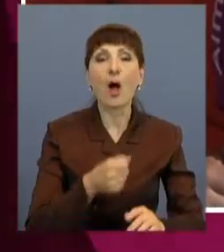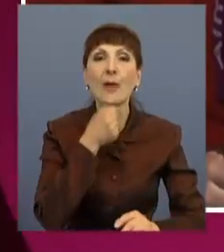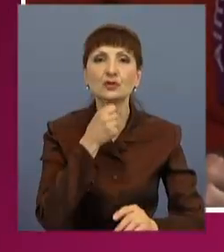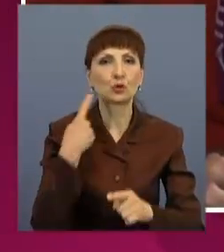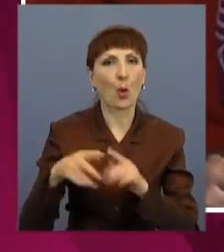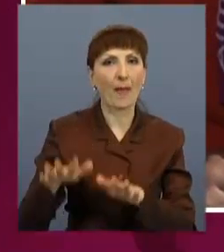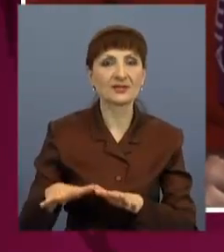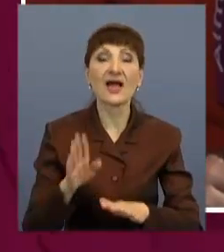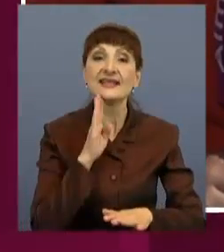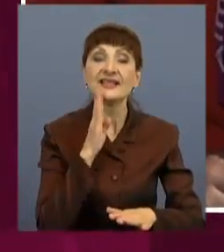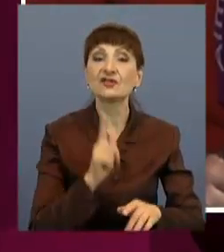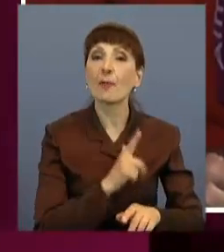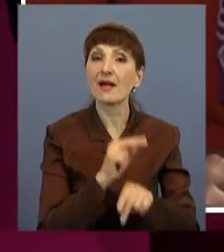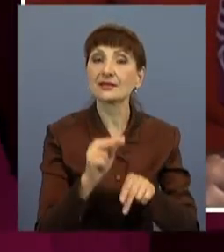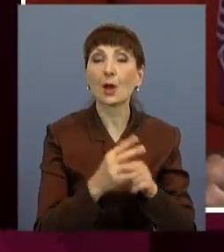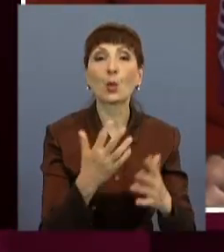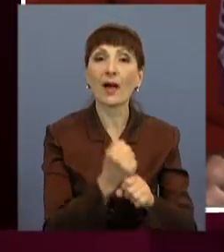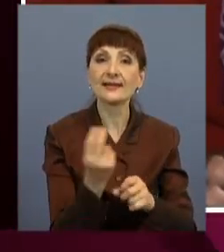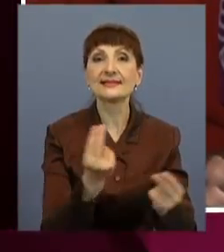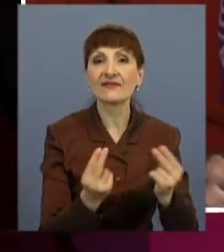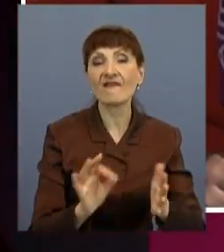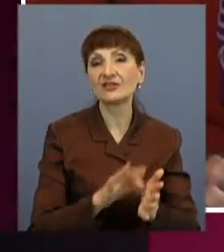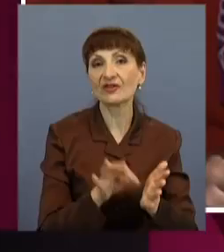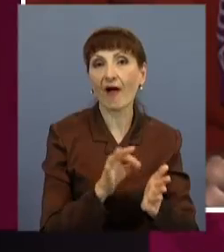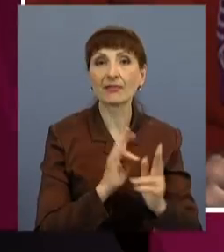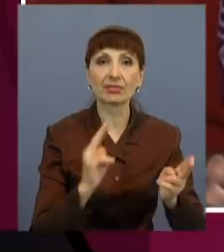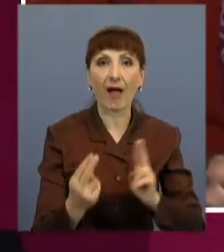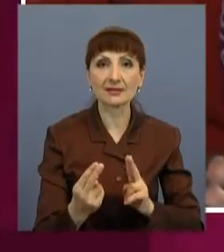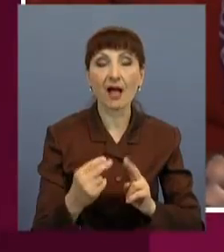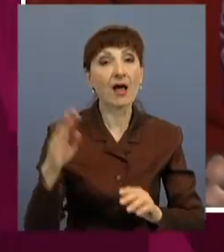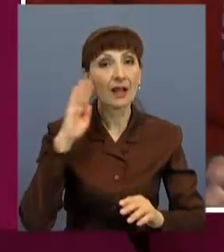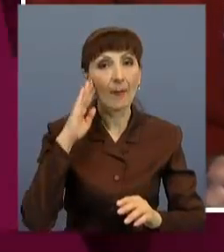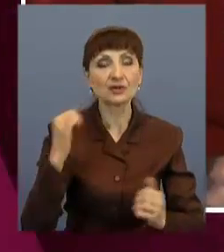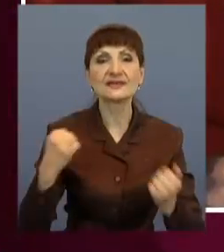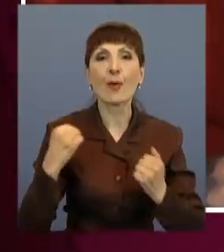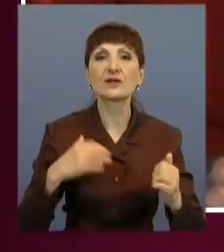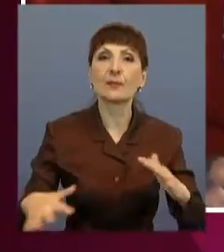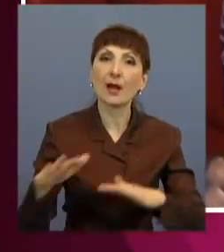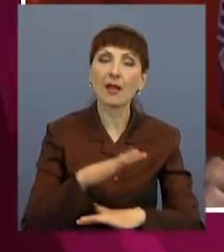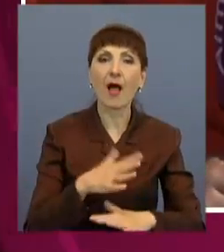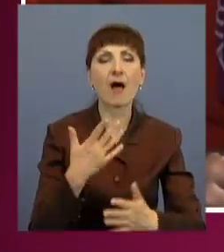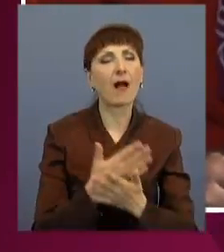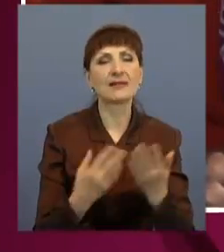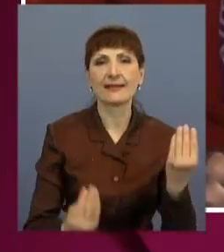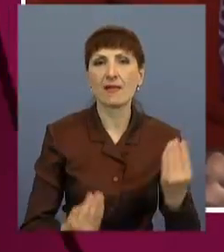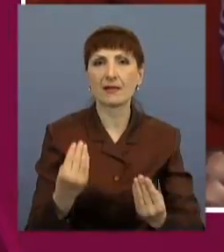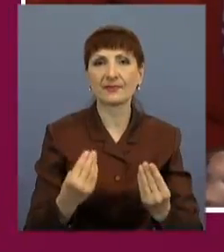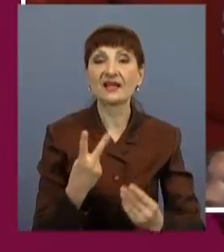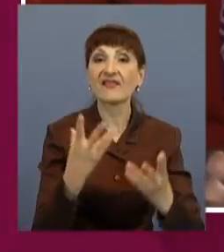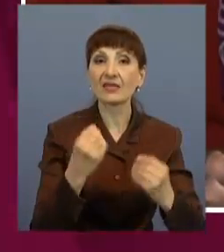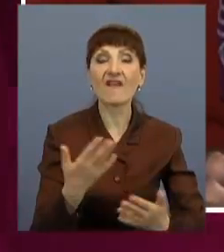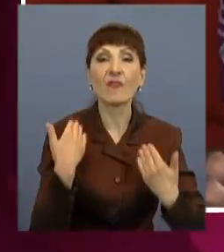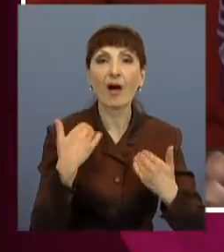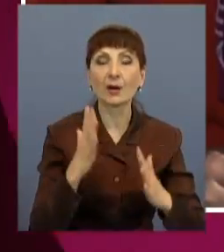квесты. Девочкам мастер-классы рукоделия, рисование, вышивание, танцы. Для мальчиков спортивные поля, богатая игротека. 2 дня в парке